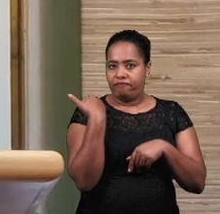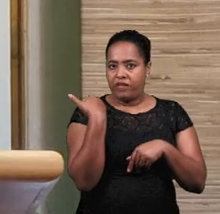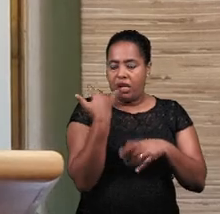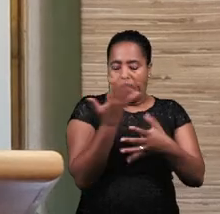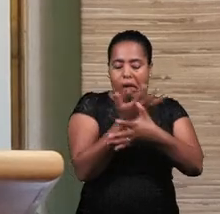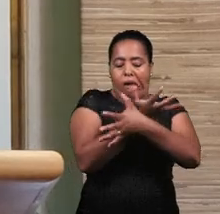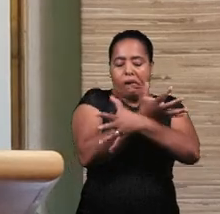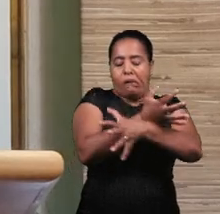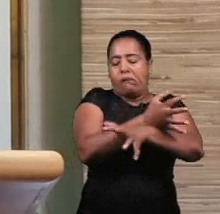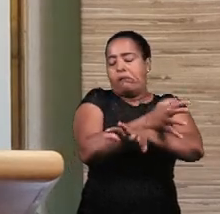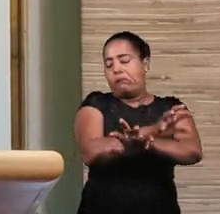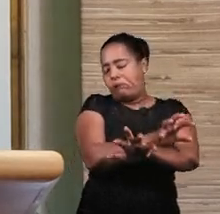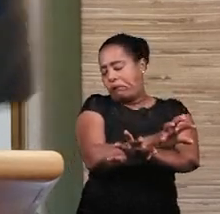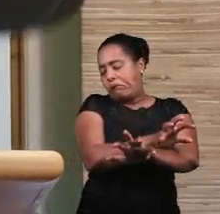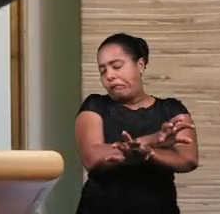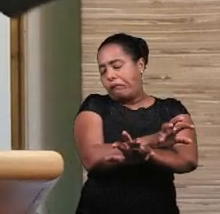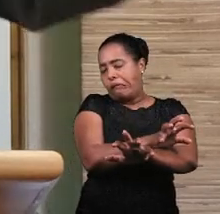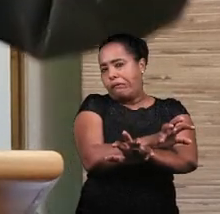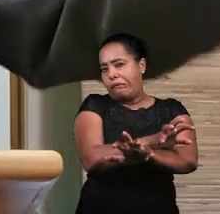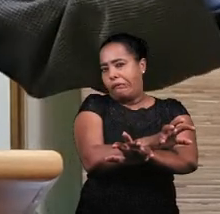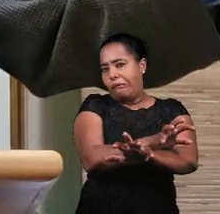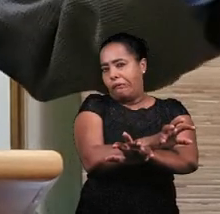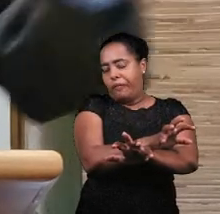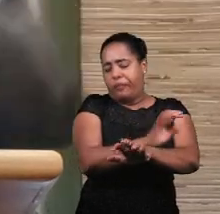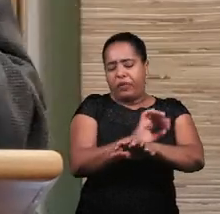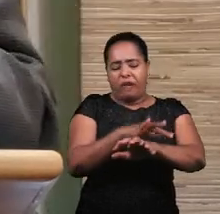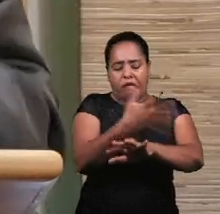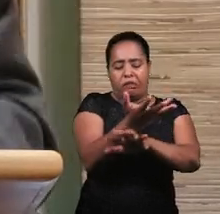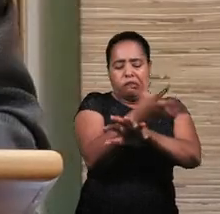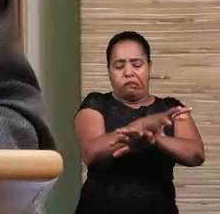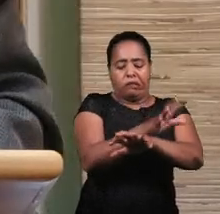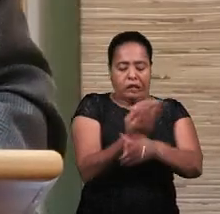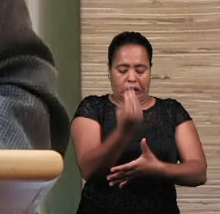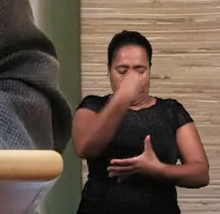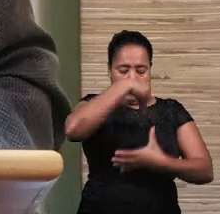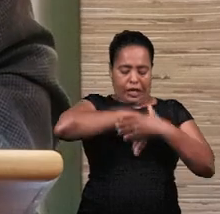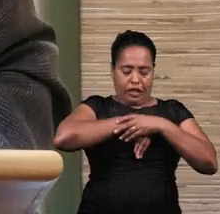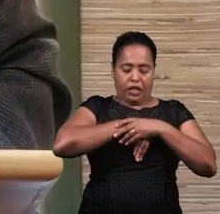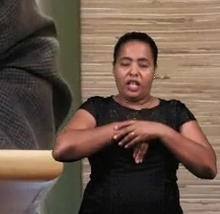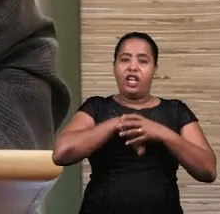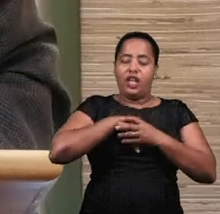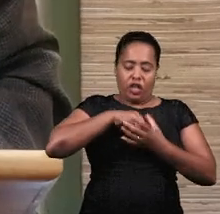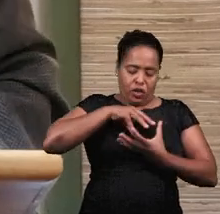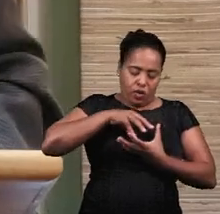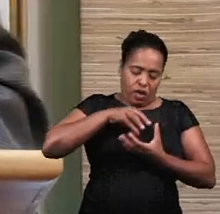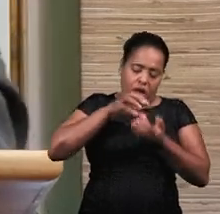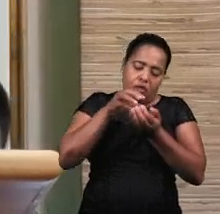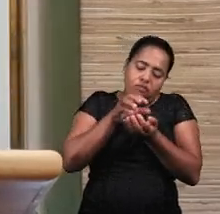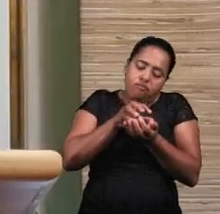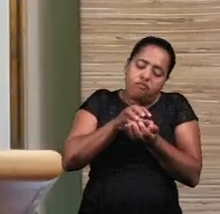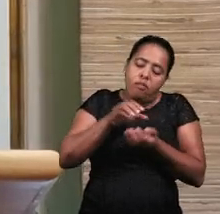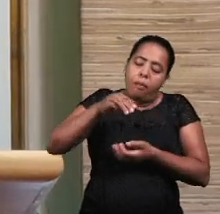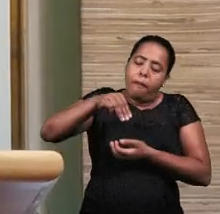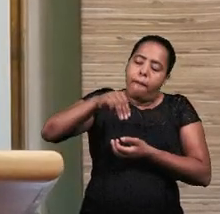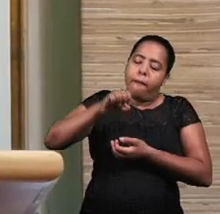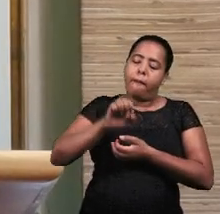la dépouille du lion. Donc à l'extérieur, c'était la dépouille. Et à l'extérieur,